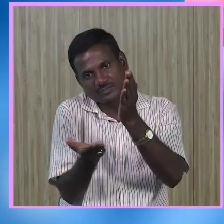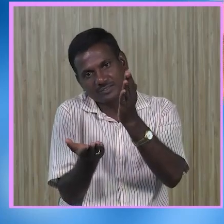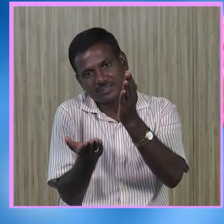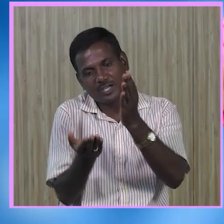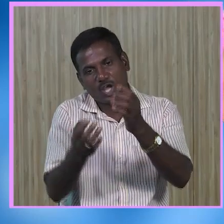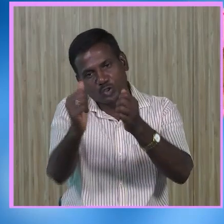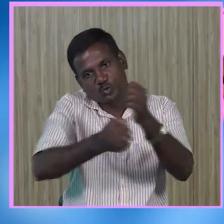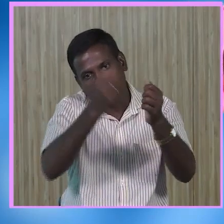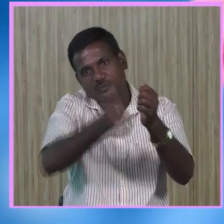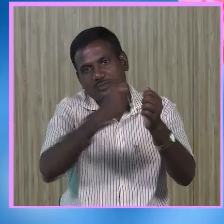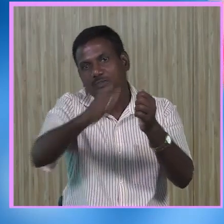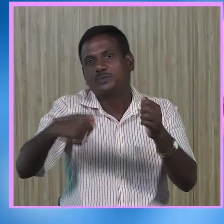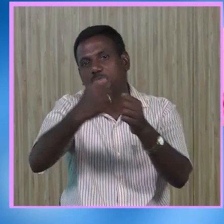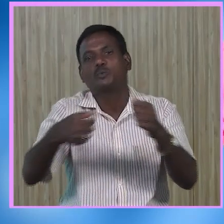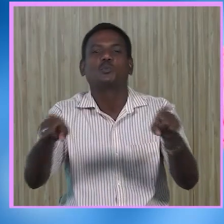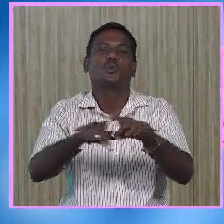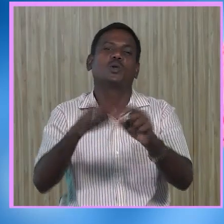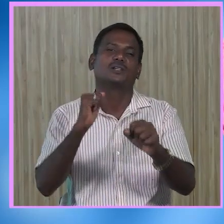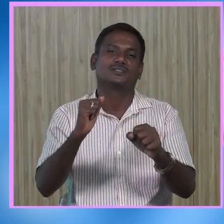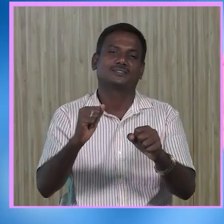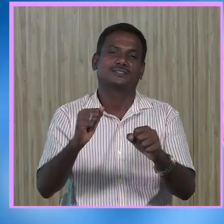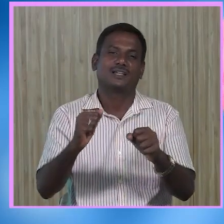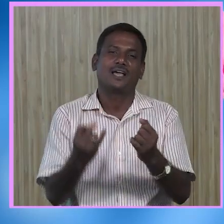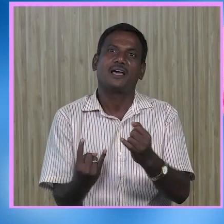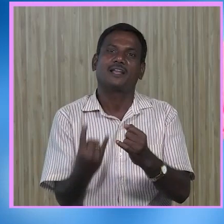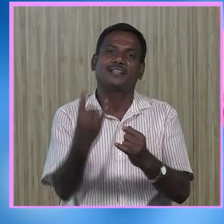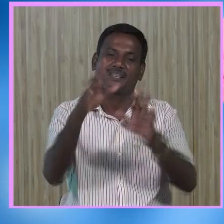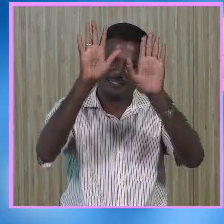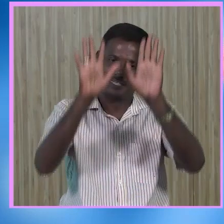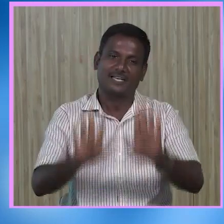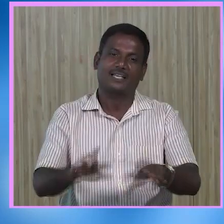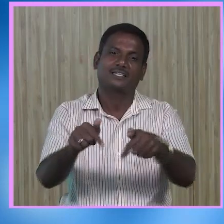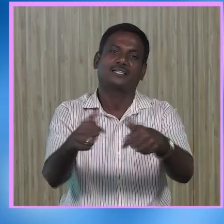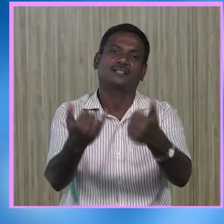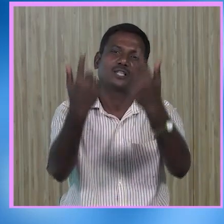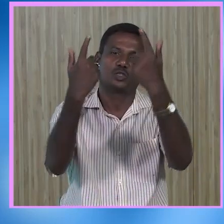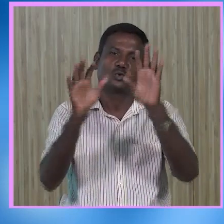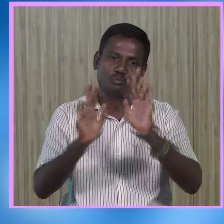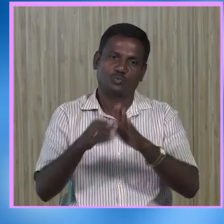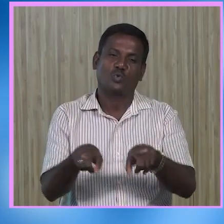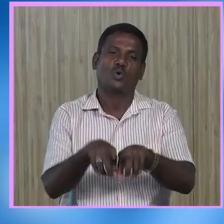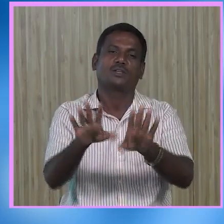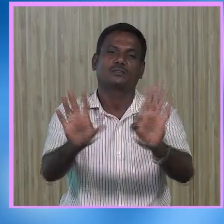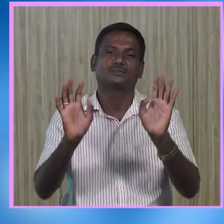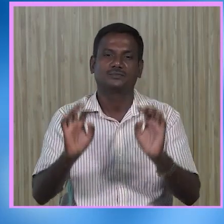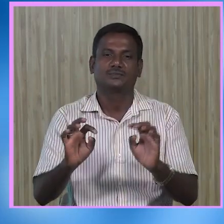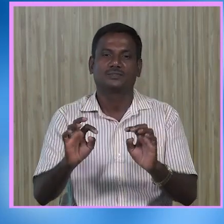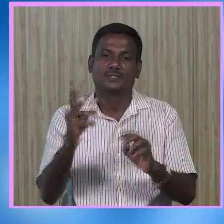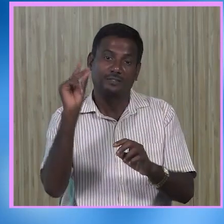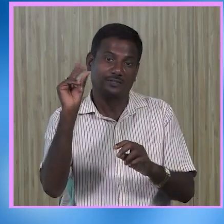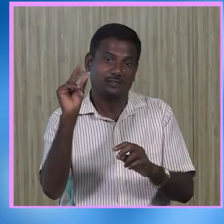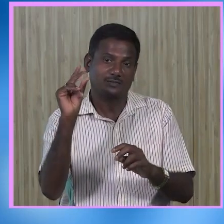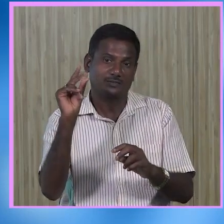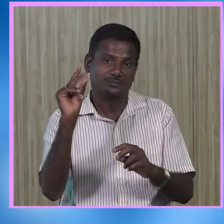ஒரு துடுப்பு மாதிரி இருக்கும், ஒரு துடுப்பு மாதிரி. எதுக்காகனா, ராக்கெட் நிலையாக இருப்பதற்காக துடுப்பு மாதிரி இருக்கும்.